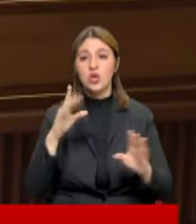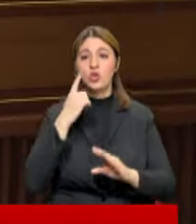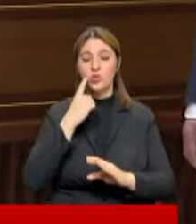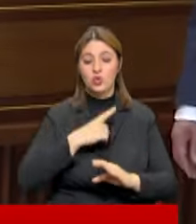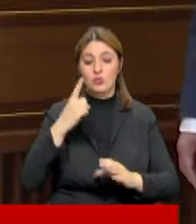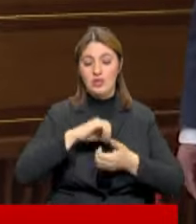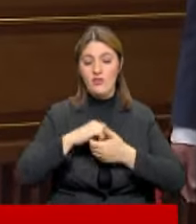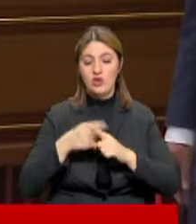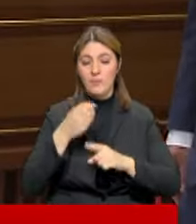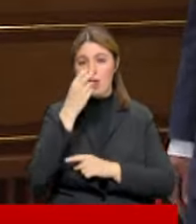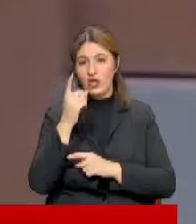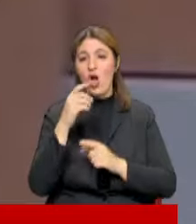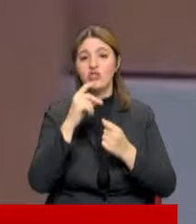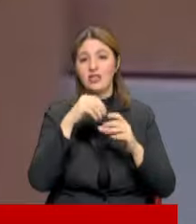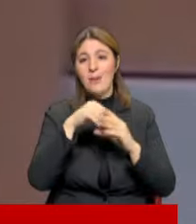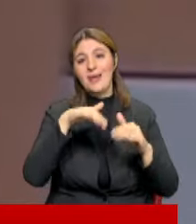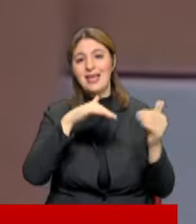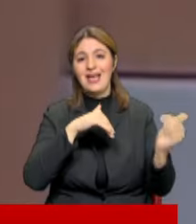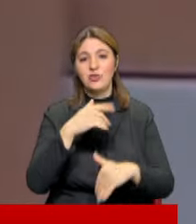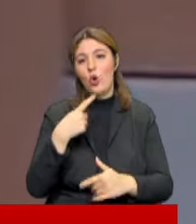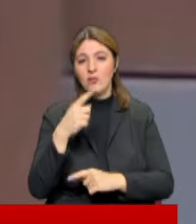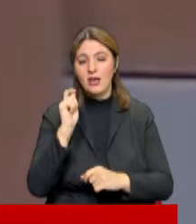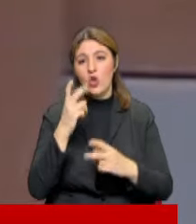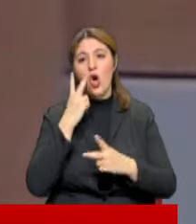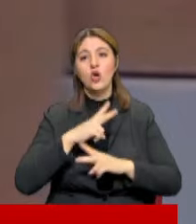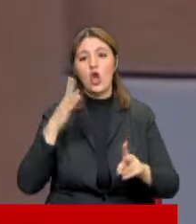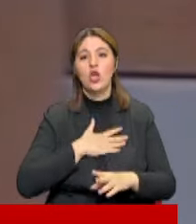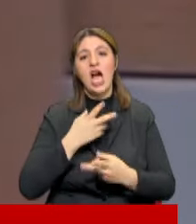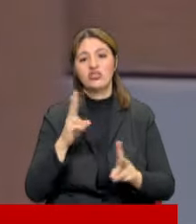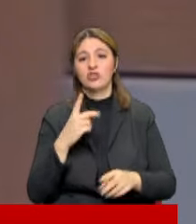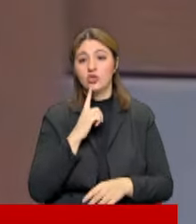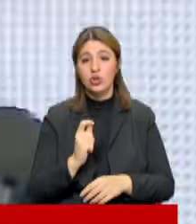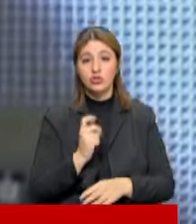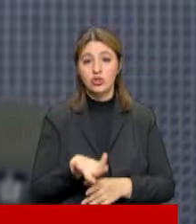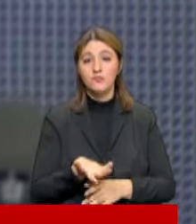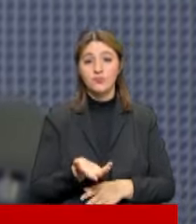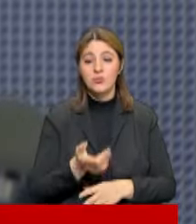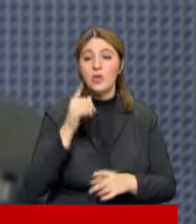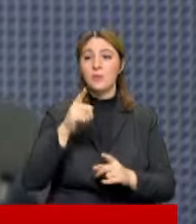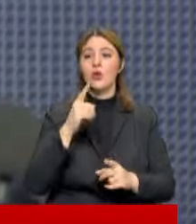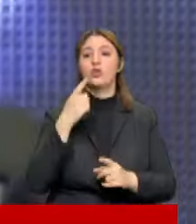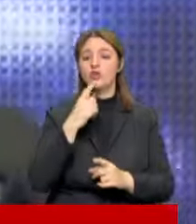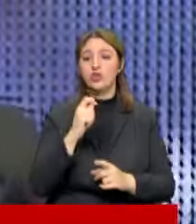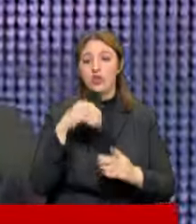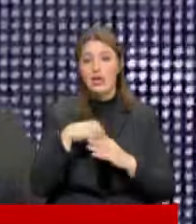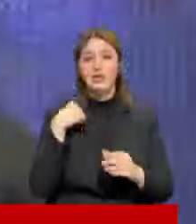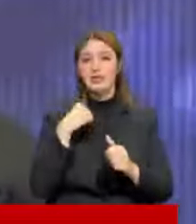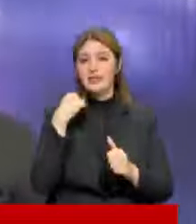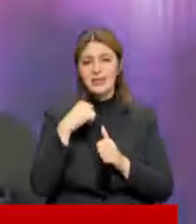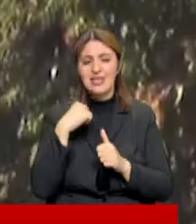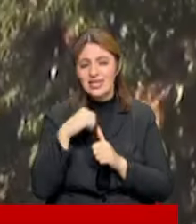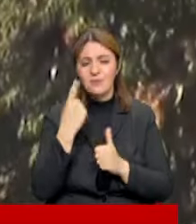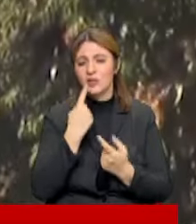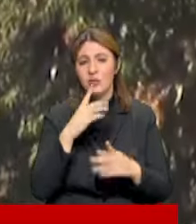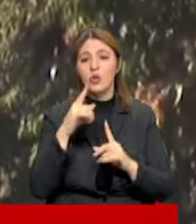ortağı Bahçeli'nin Öcalan için meclise gelsin konuşsun özgürlüğünün önü açılsın Vadi Erdoğan bu vaat için yine tek cümle etmedi